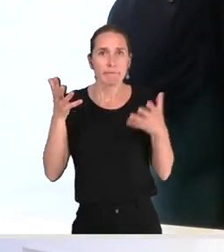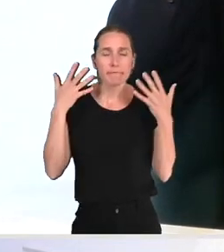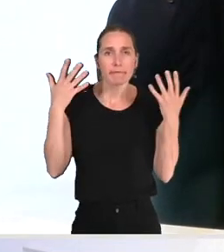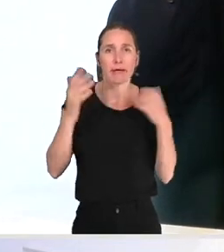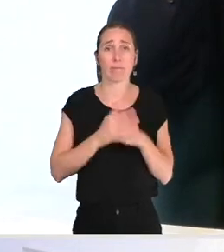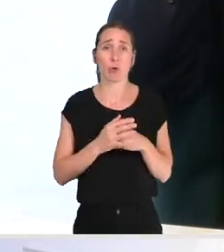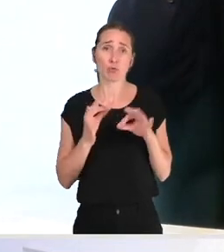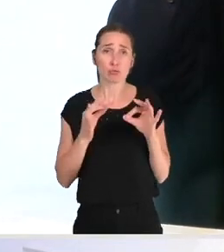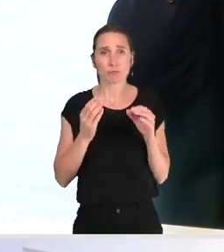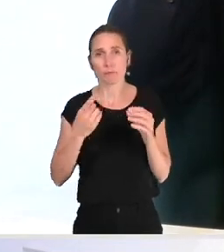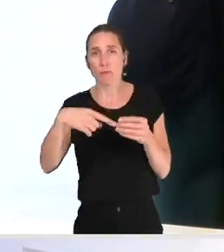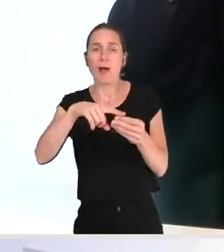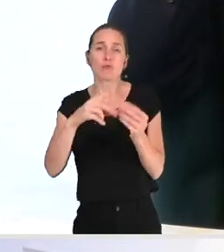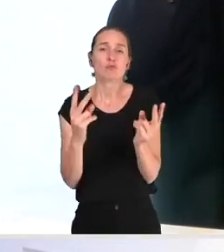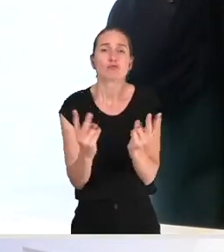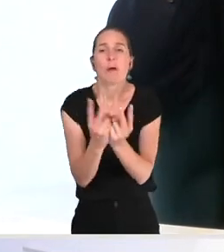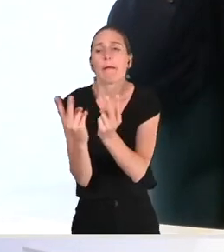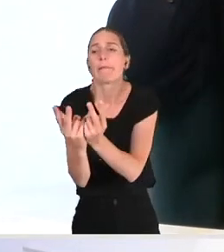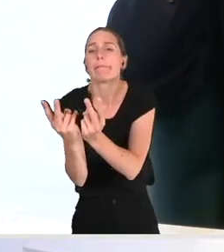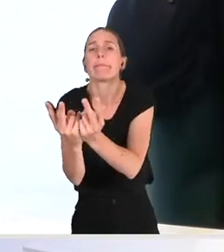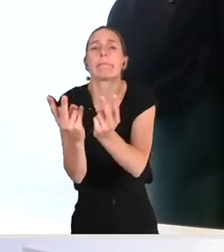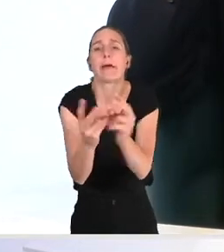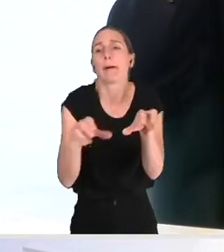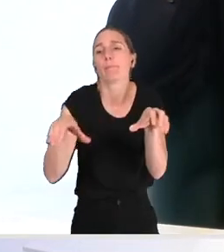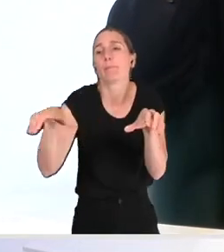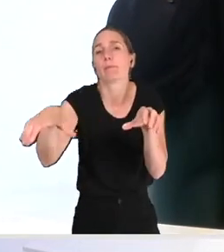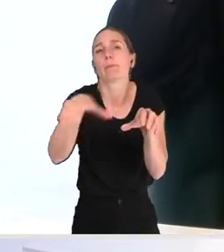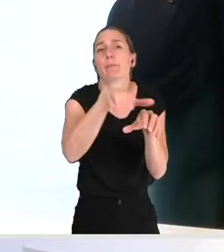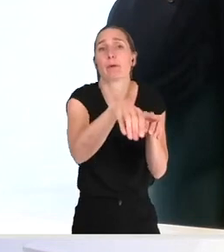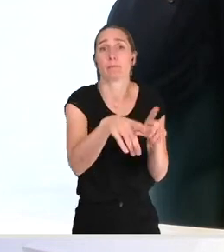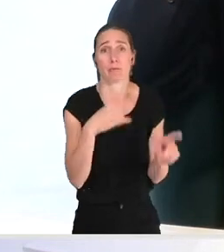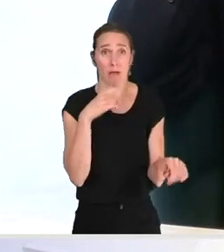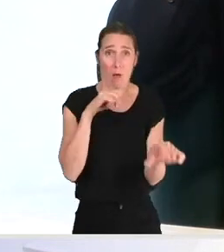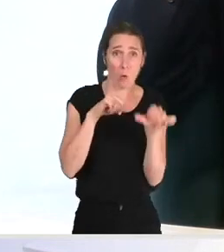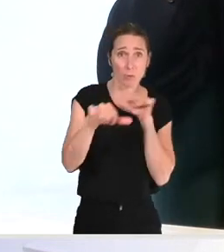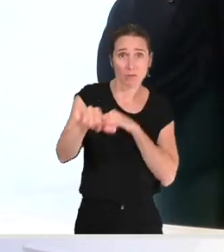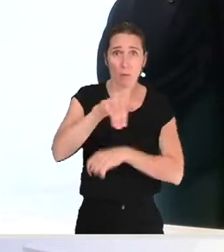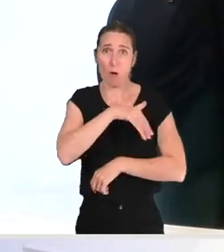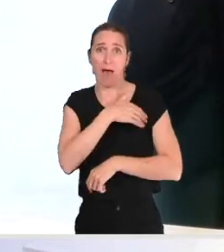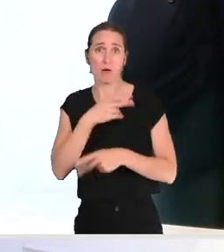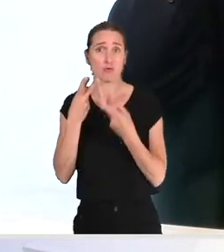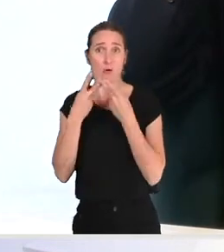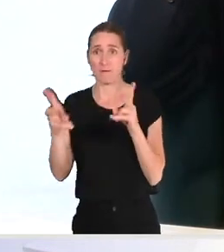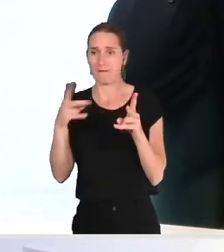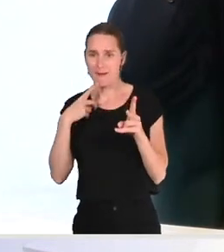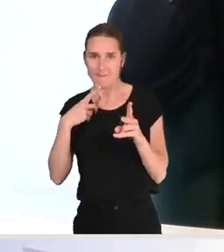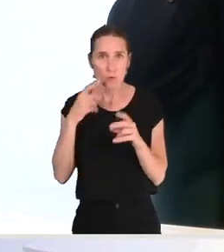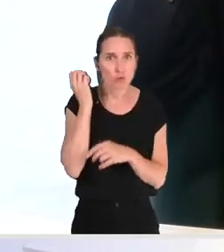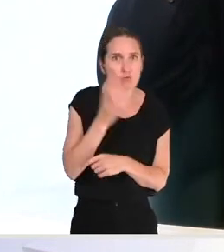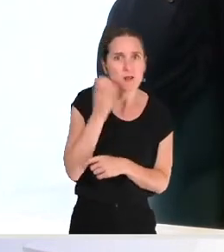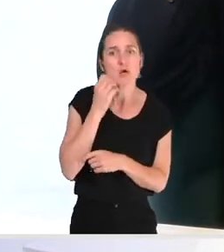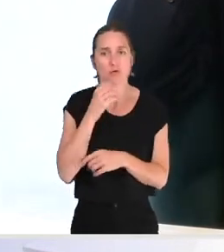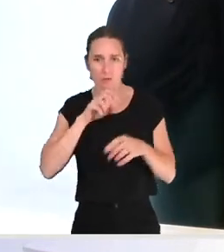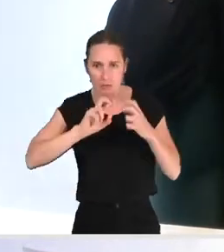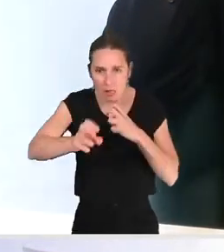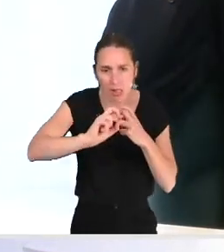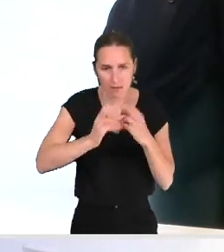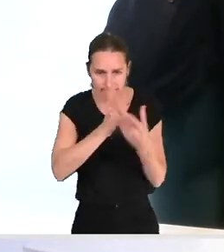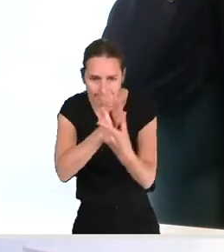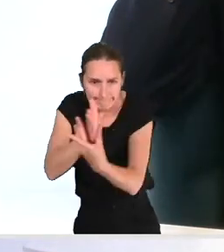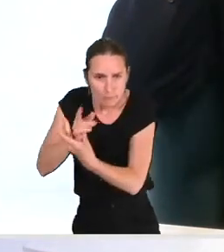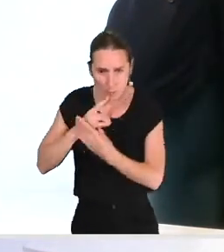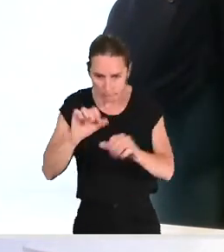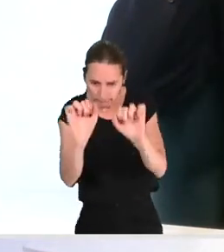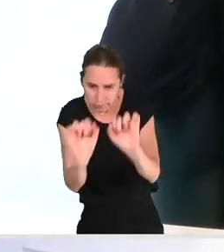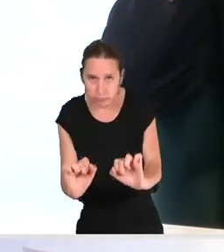que les services de la ville passent quotidiennement si on ne veut pas qu'elles deviennent des déversoirs à déchets, très clairement. Parlons de la fontaine